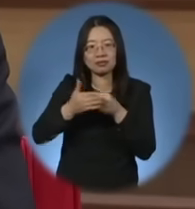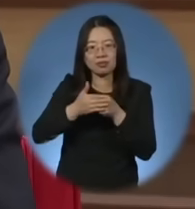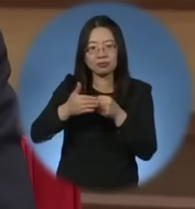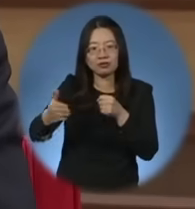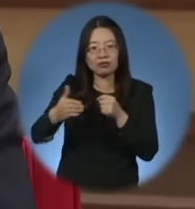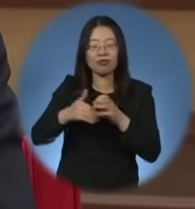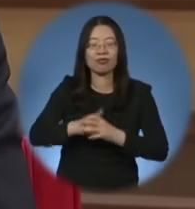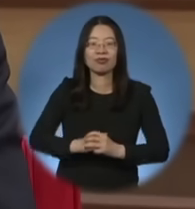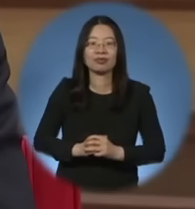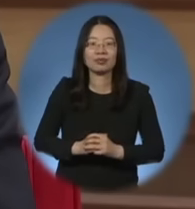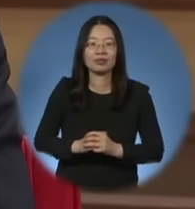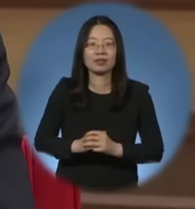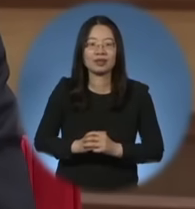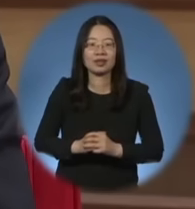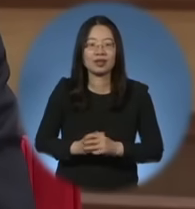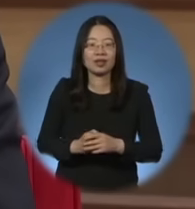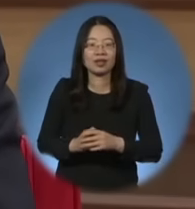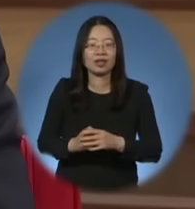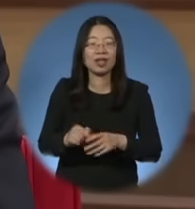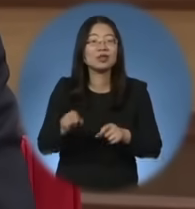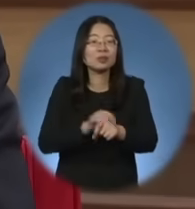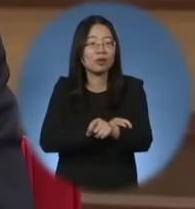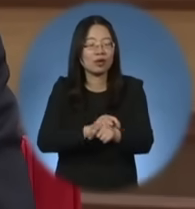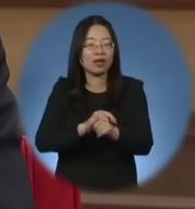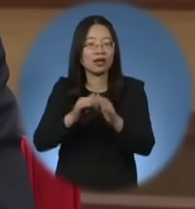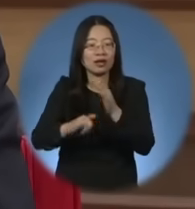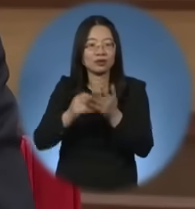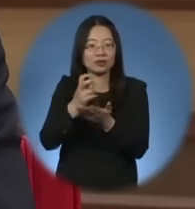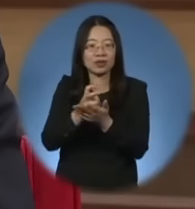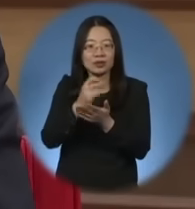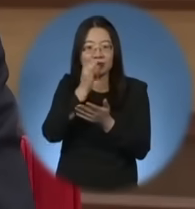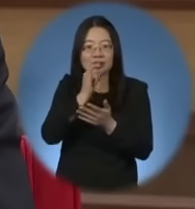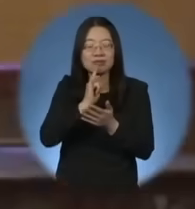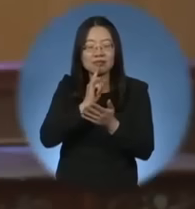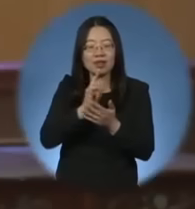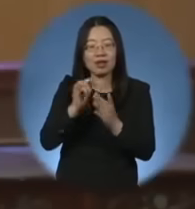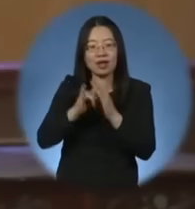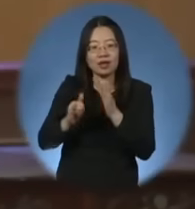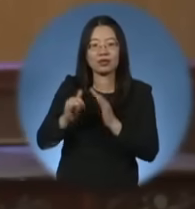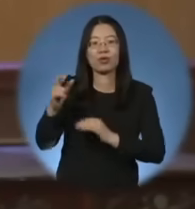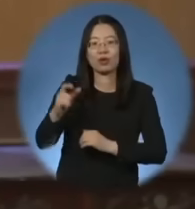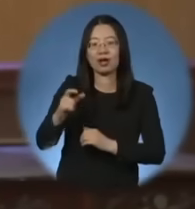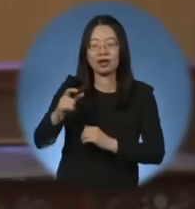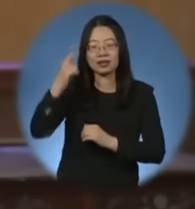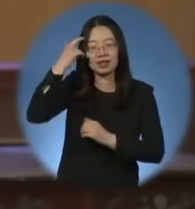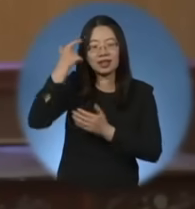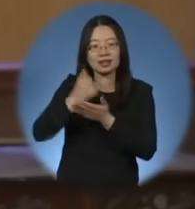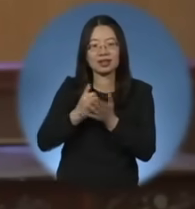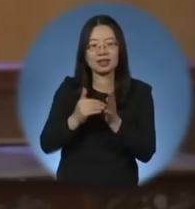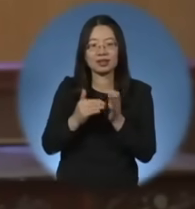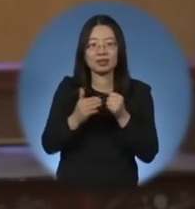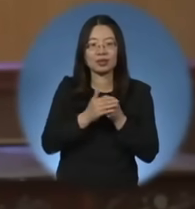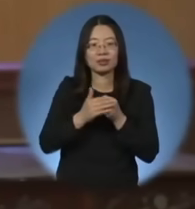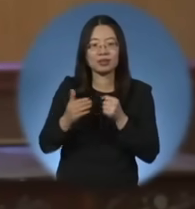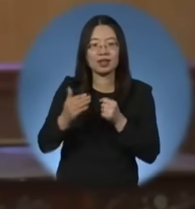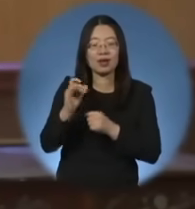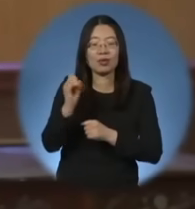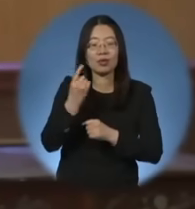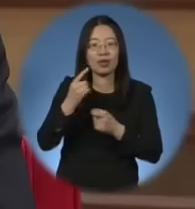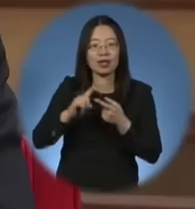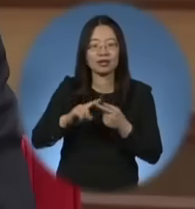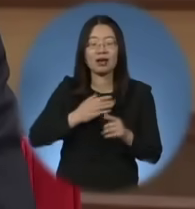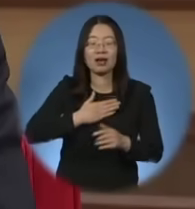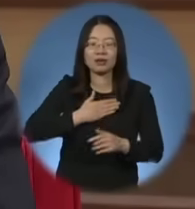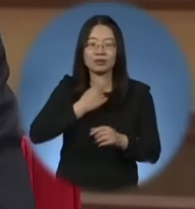있어서네네 아주 특별해요 한국의 가족 제도가 아주 가족은 단단하다는 거 생각했으니까 아 그